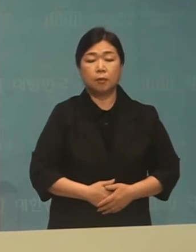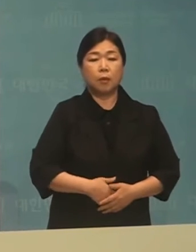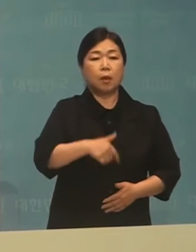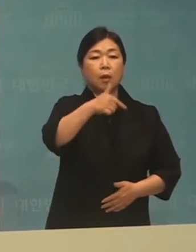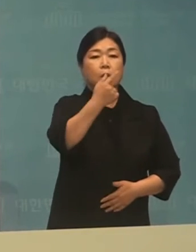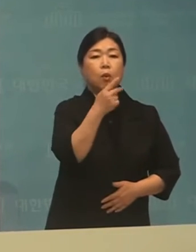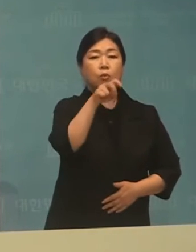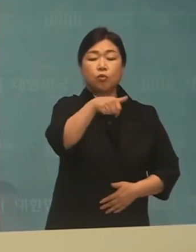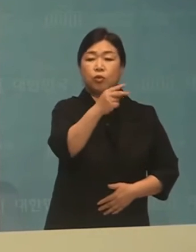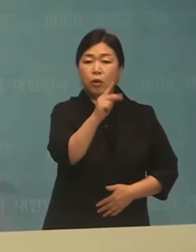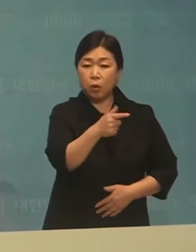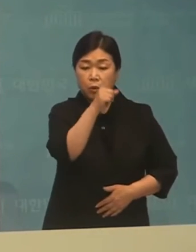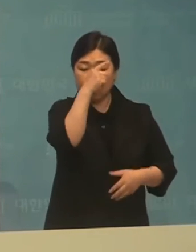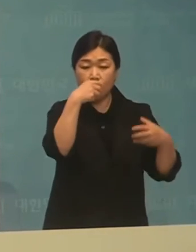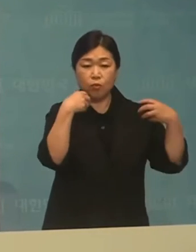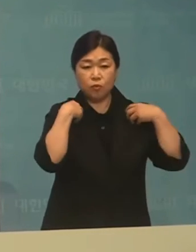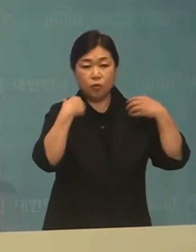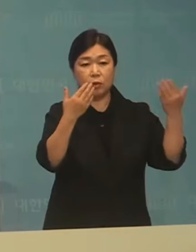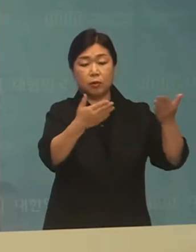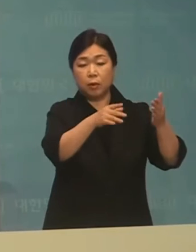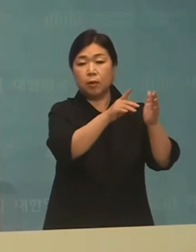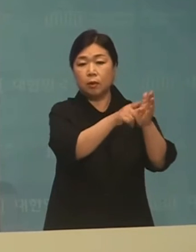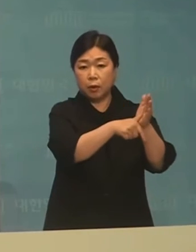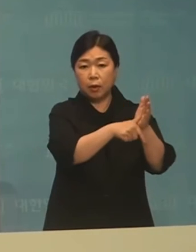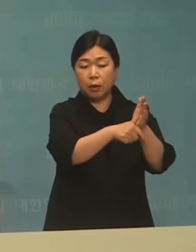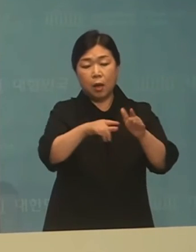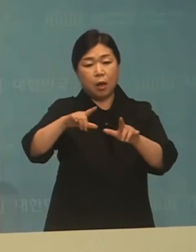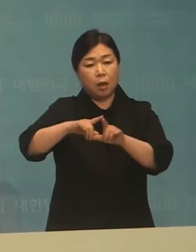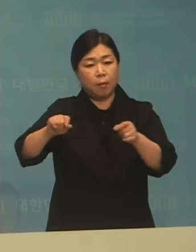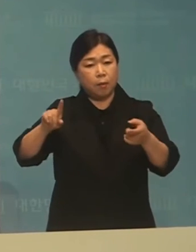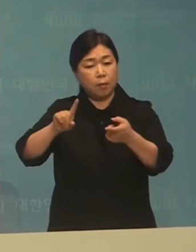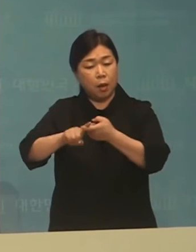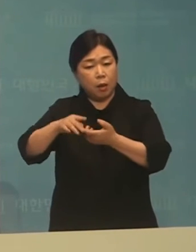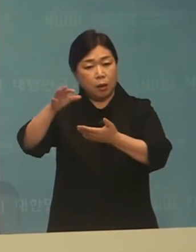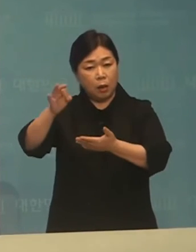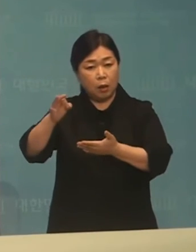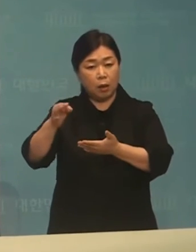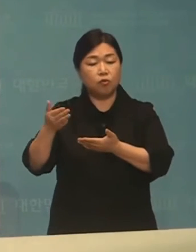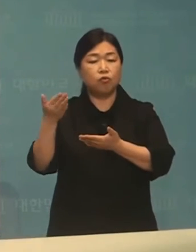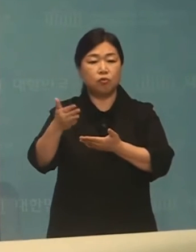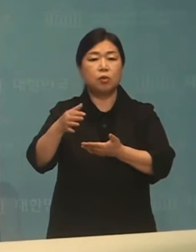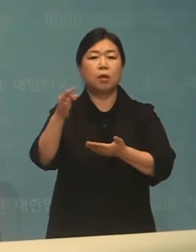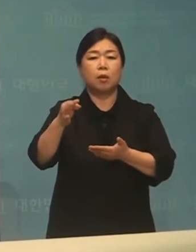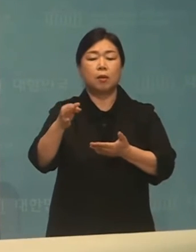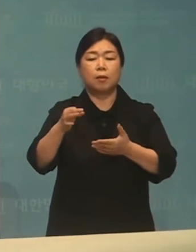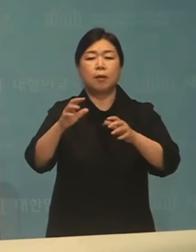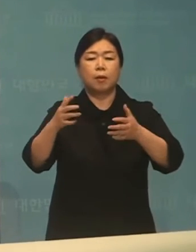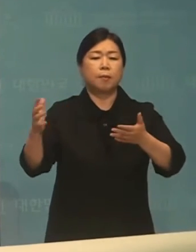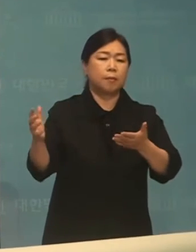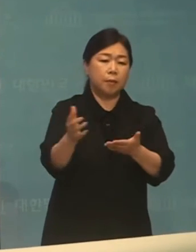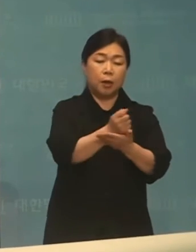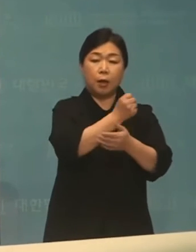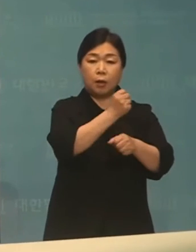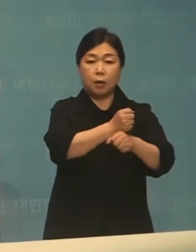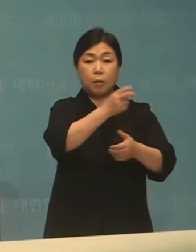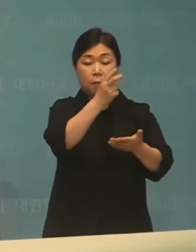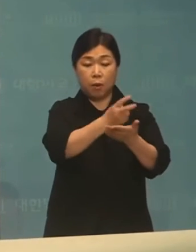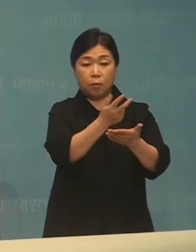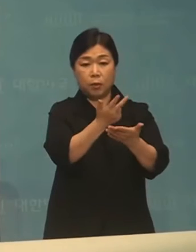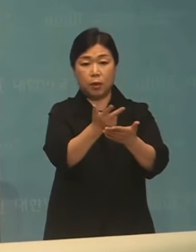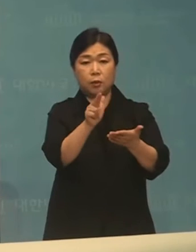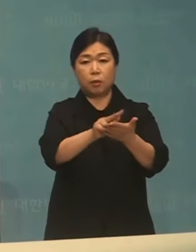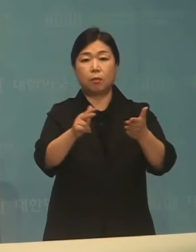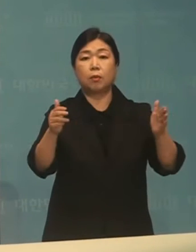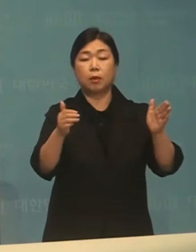노무현 정부 당시 친일의 대가로 형성한 재산을 국고로 몰수하는 법을